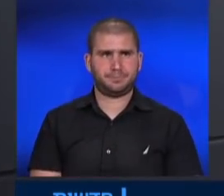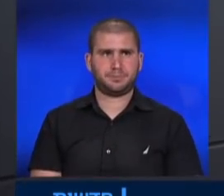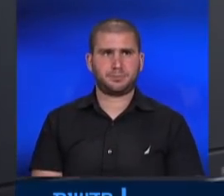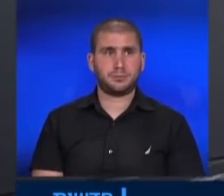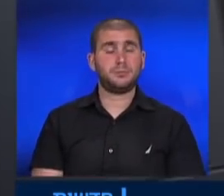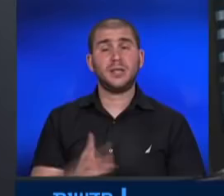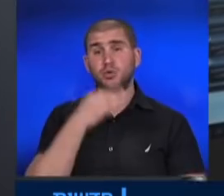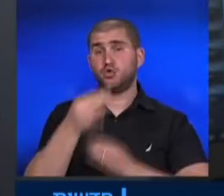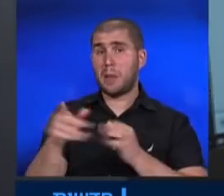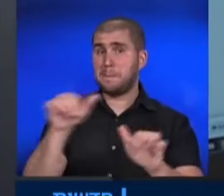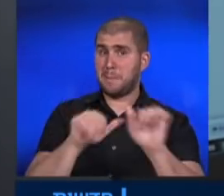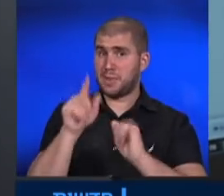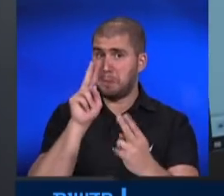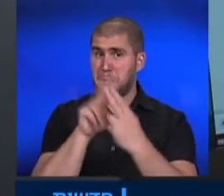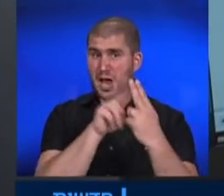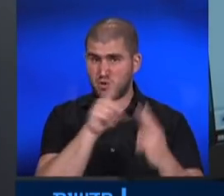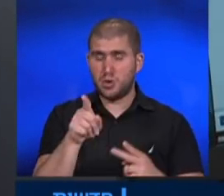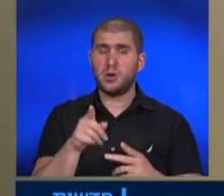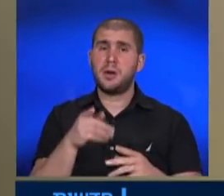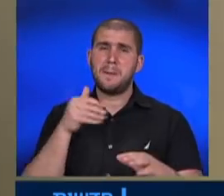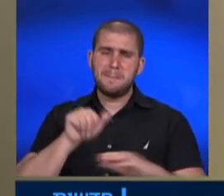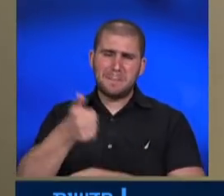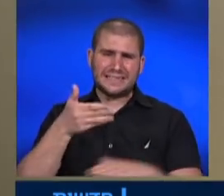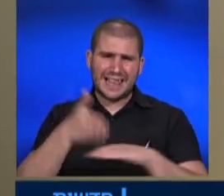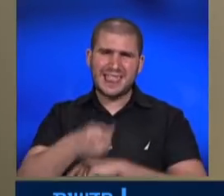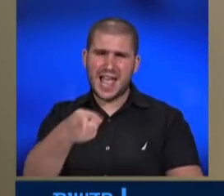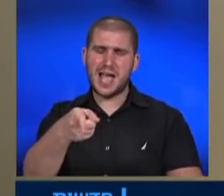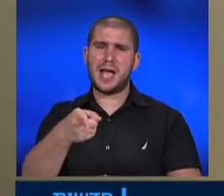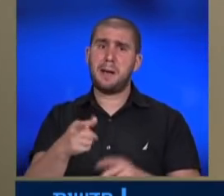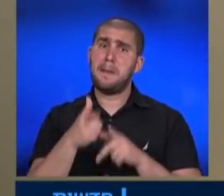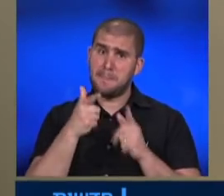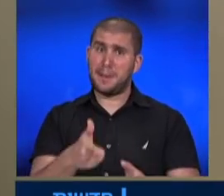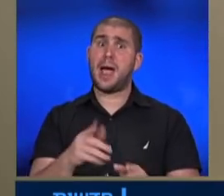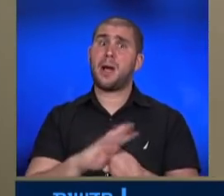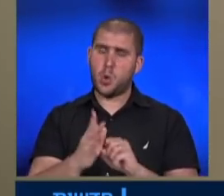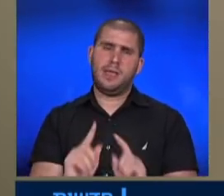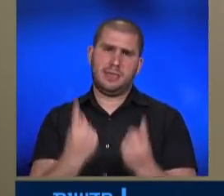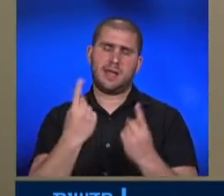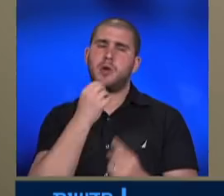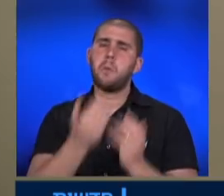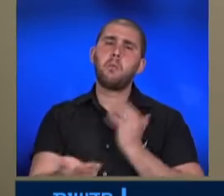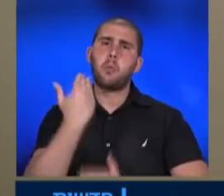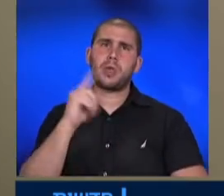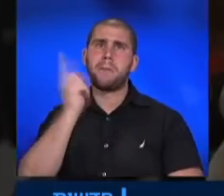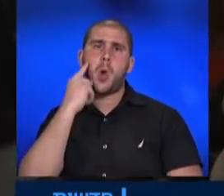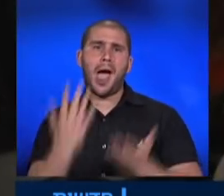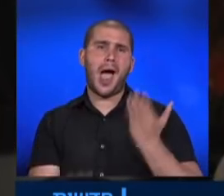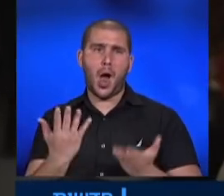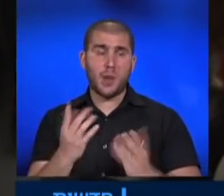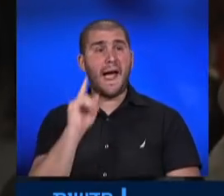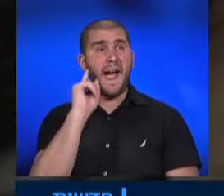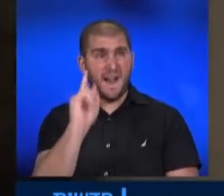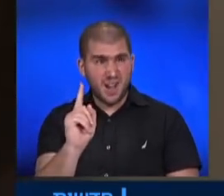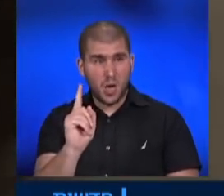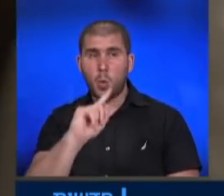את המדענים שפגשנו, פריצת הדרך במלחמה בקורונה תגיע, ומוקדם יותר מכל הערכות הראשוניות. אבל כולם